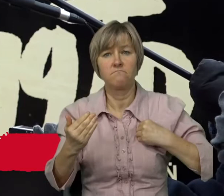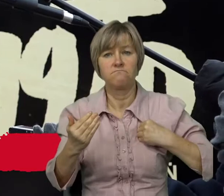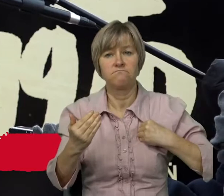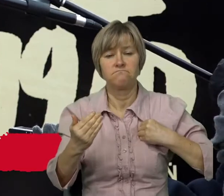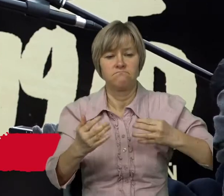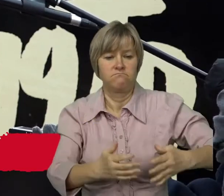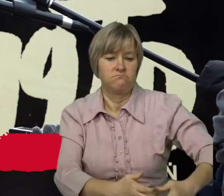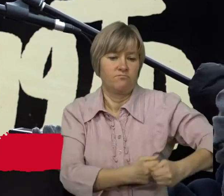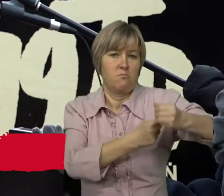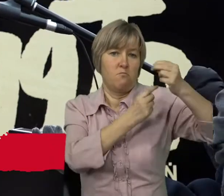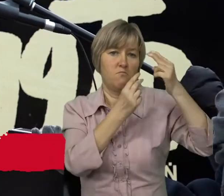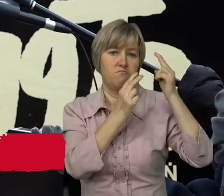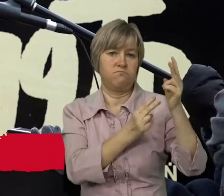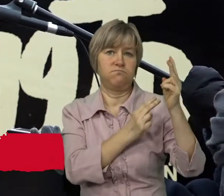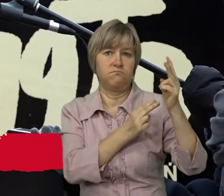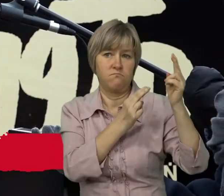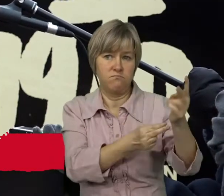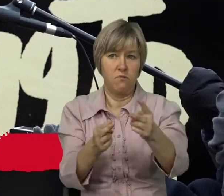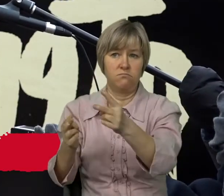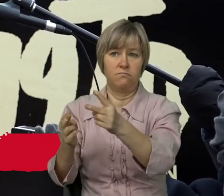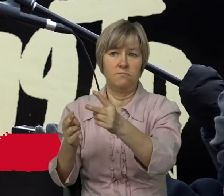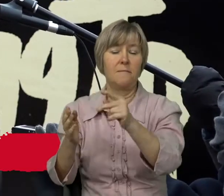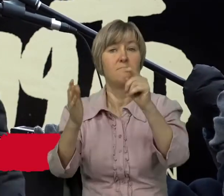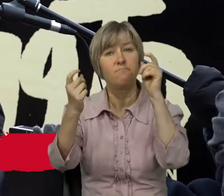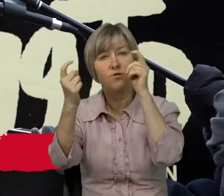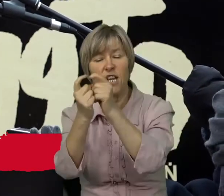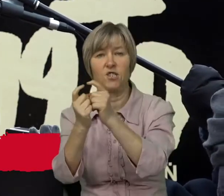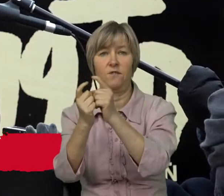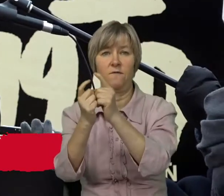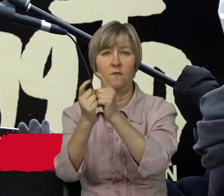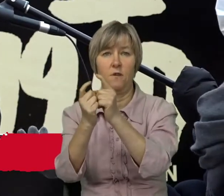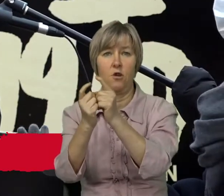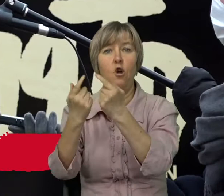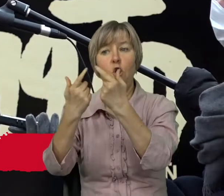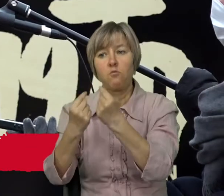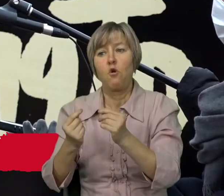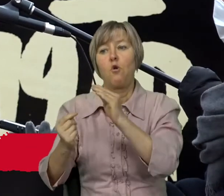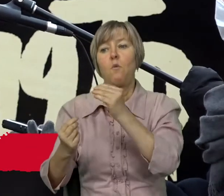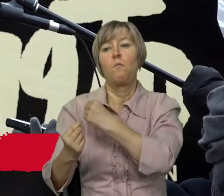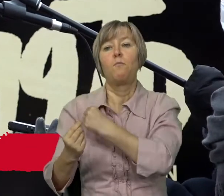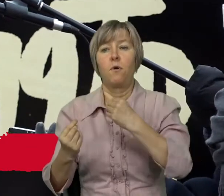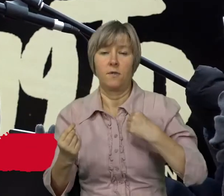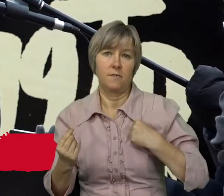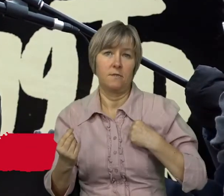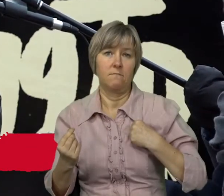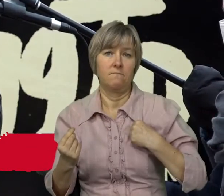broń na Polaka, na robotnika i na robotników, którzy dopominali